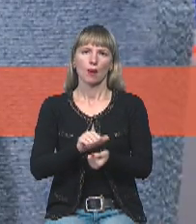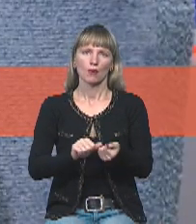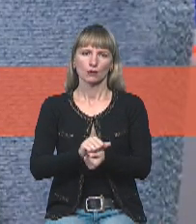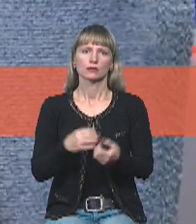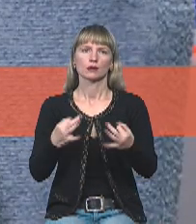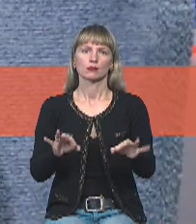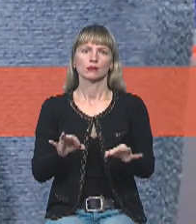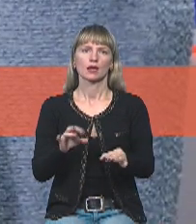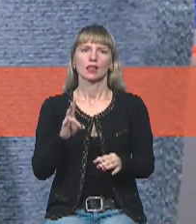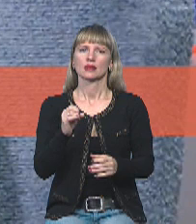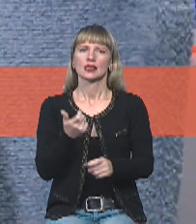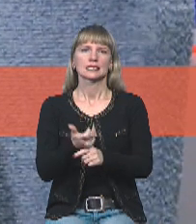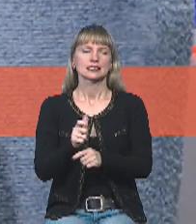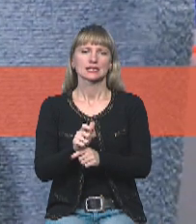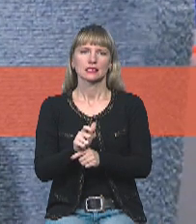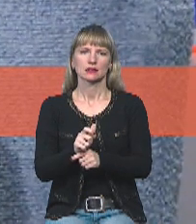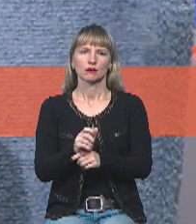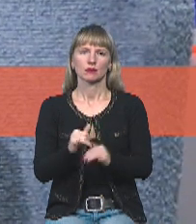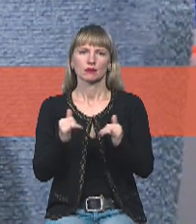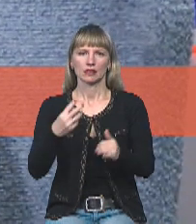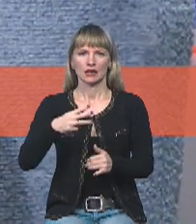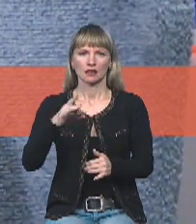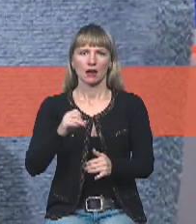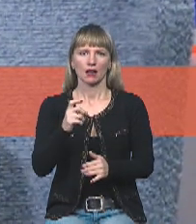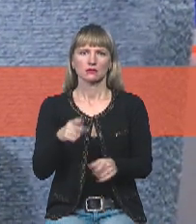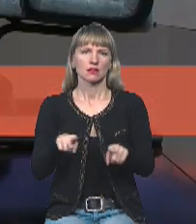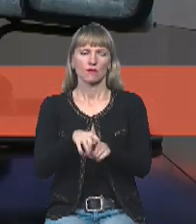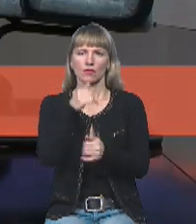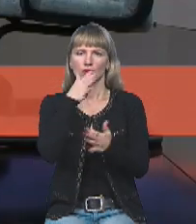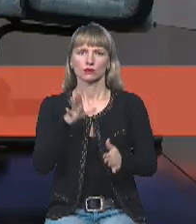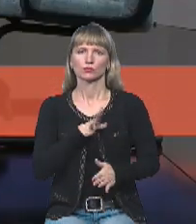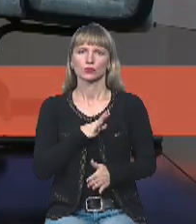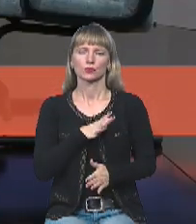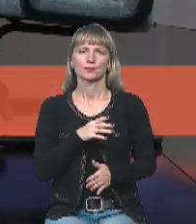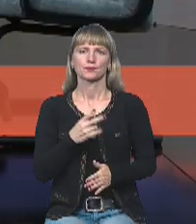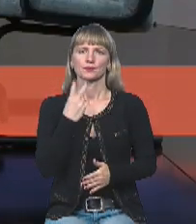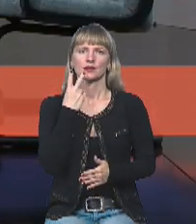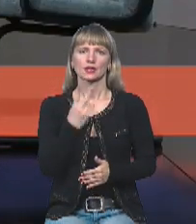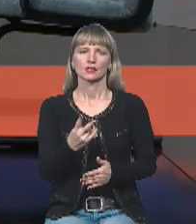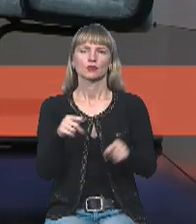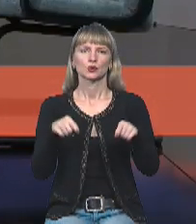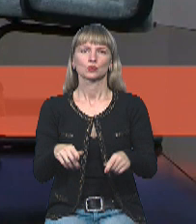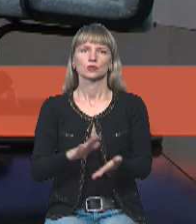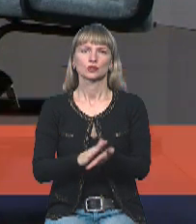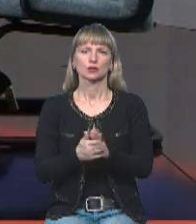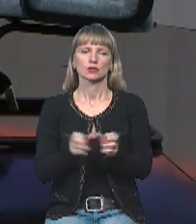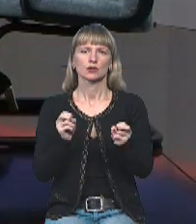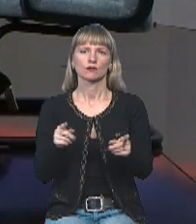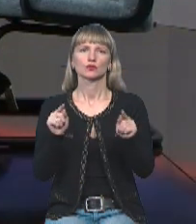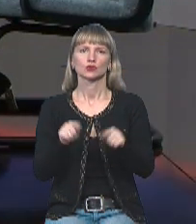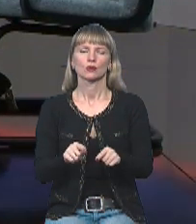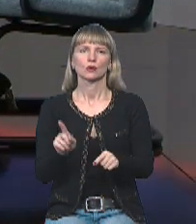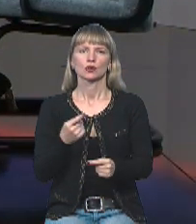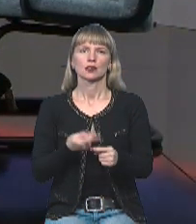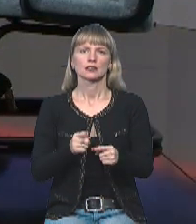не сильно перевищує, 30 раз і не сильно перевищує, такого ж не може бути. Дивіться, тут ситуація загрозлива ще в чому,